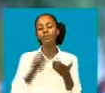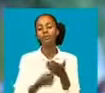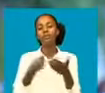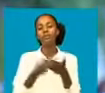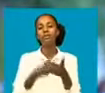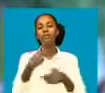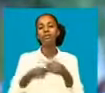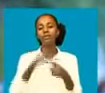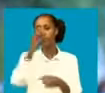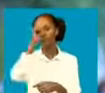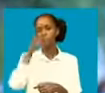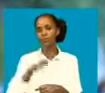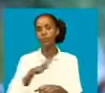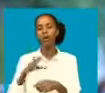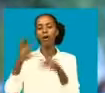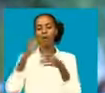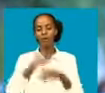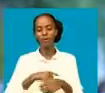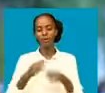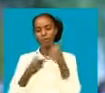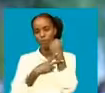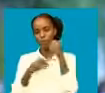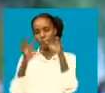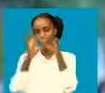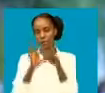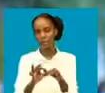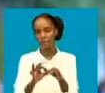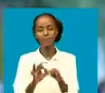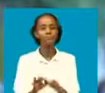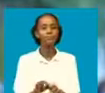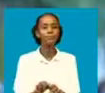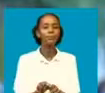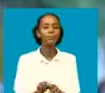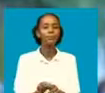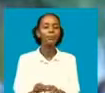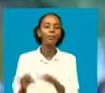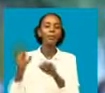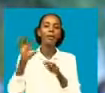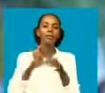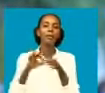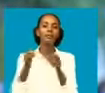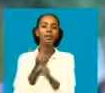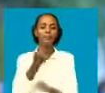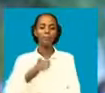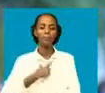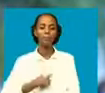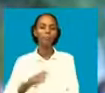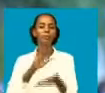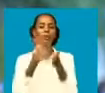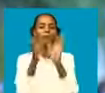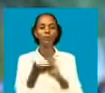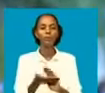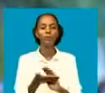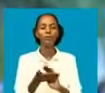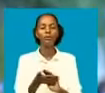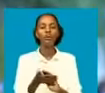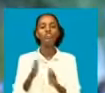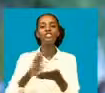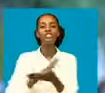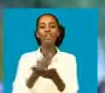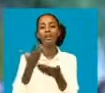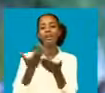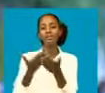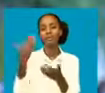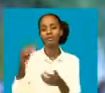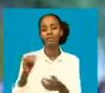ውስጥ ሰው አባል ሆኖ የቁጠባ ማህበራት የህብረት ስራ ማህበራት አባላት ሆነው የሼር የመግዛት